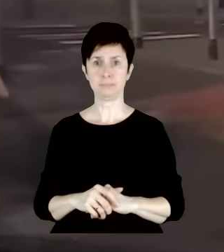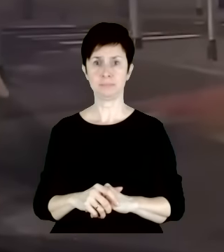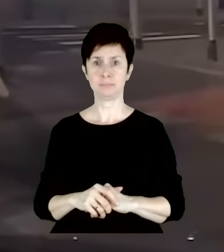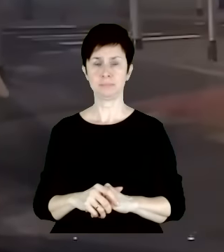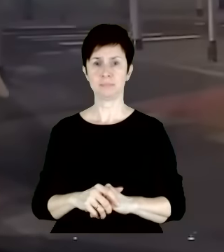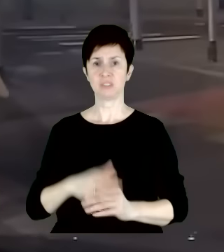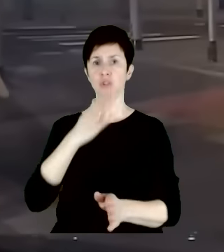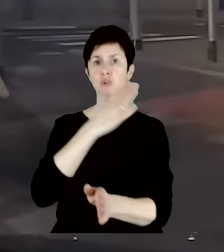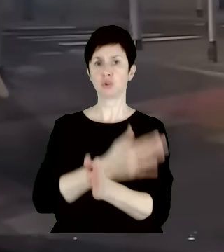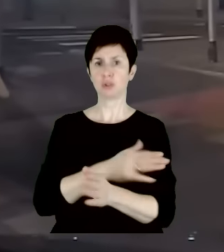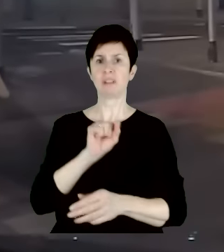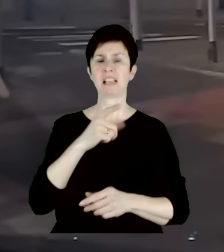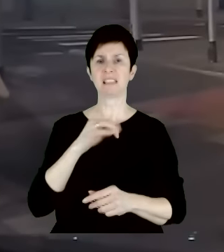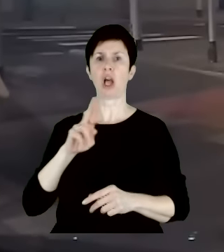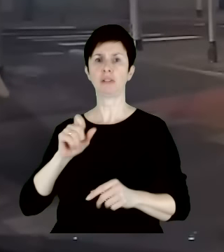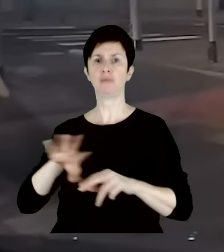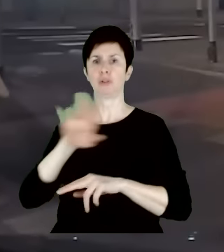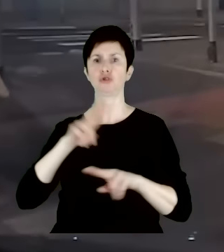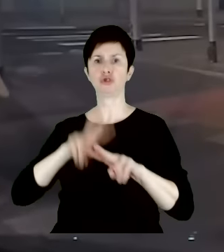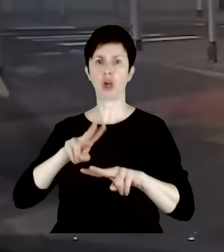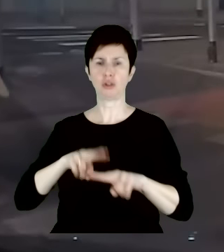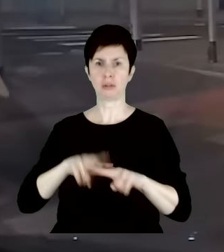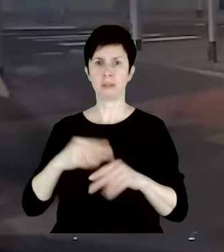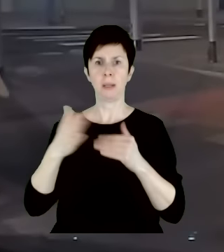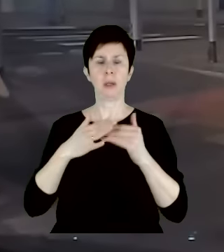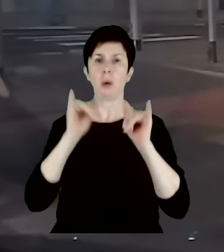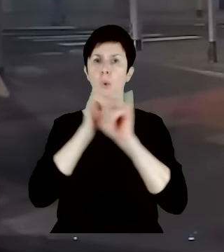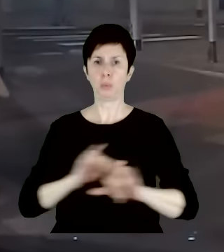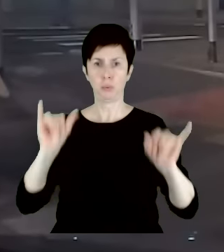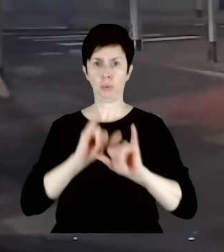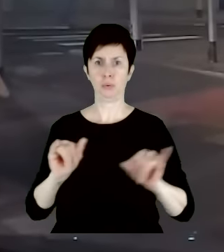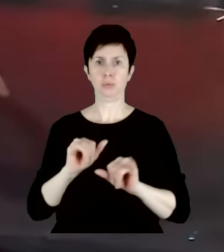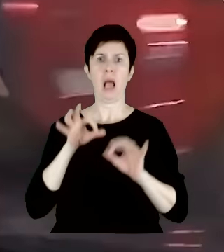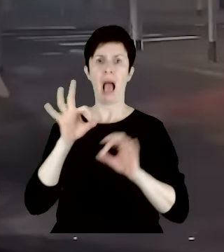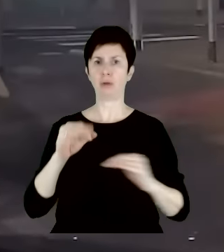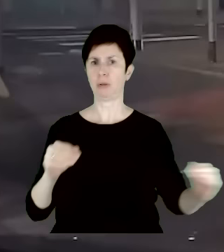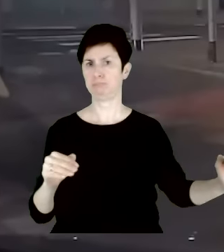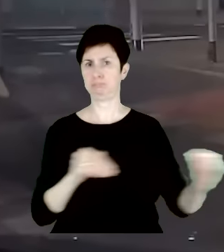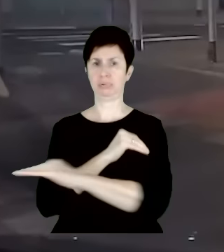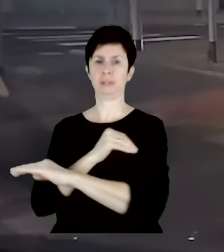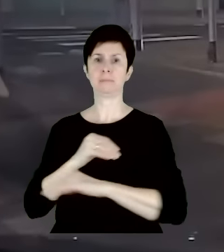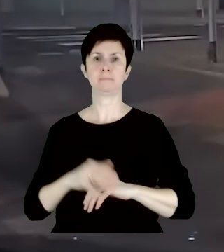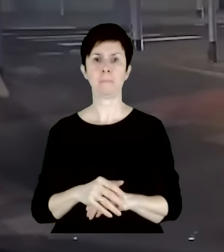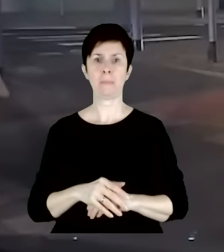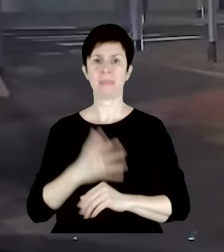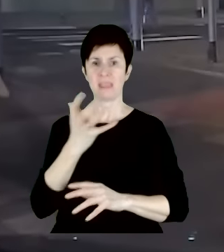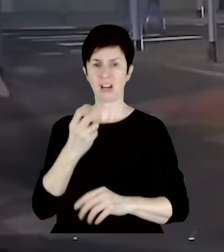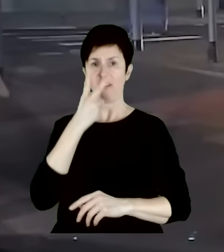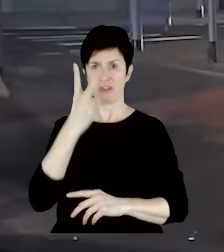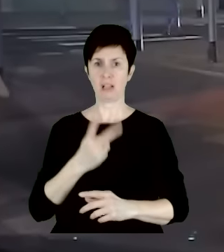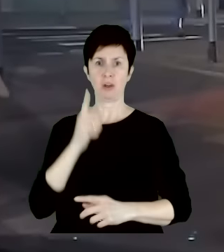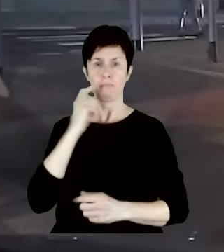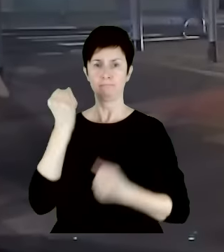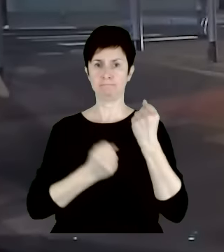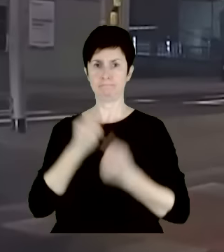Skrzyżowanie ulica Snyka i Grodgera w Rzeszowie. Ułamek sekundy dzielił kobietę i jej kilkuletnie dziecko od uderzenia jadącego z impetem samochodu. Na nagraniu widać, że kierujący mają